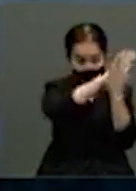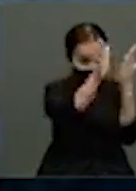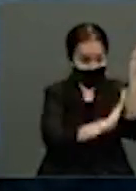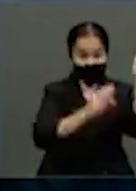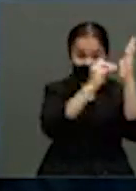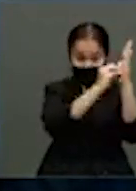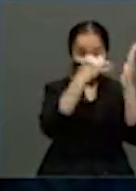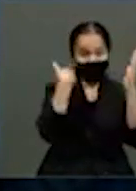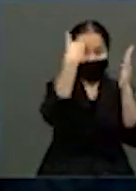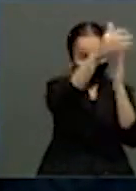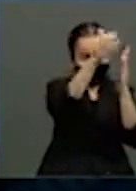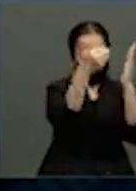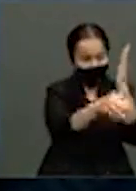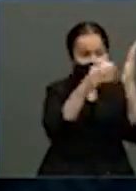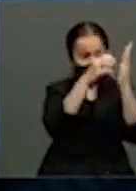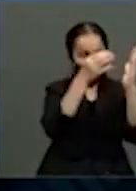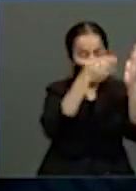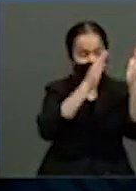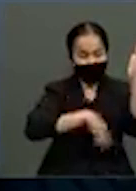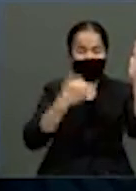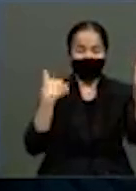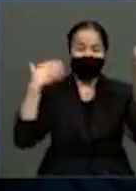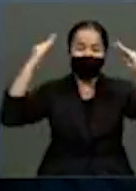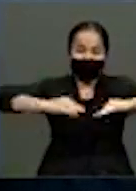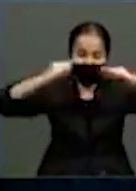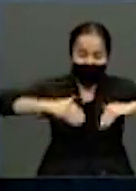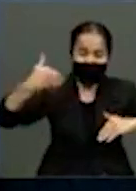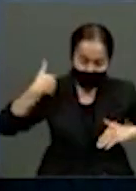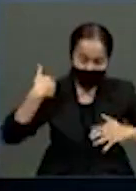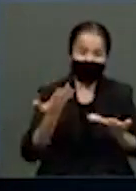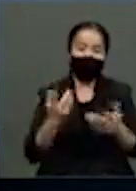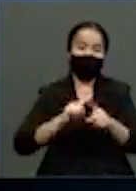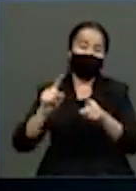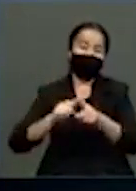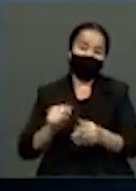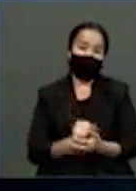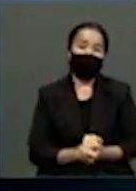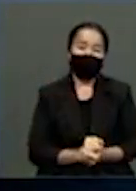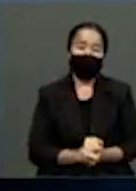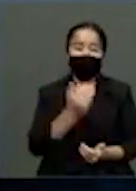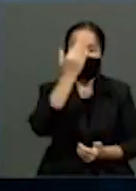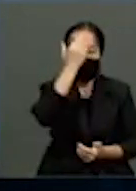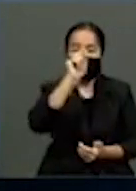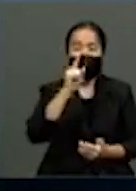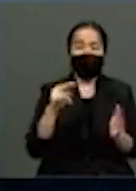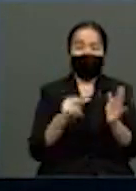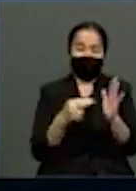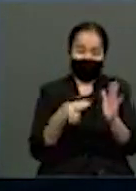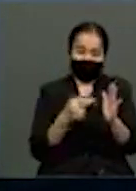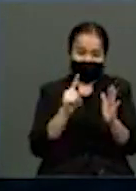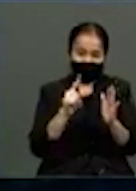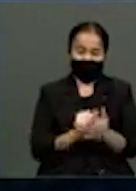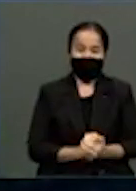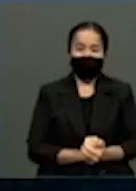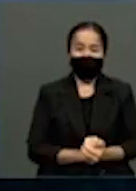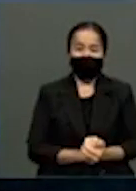ทพเหนือกรุงธนใต้กรุงธนเหนือก็จะเห็นภาพตรงนี้ขึ้นมานะครับเพราะว่าศักยภาพหรือการ